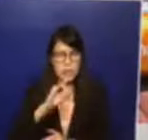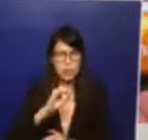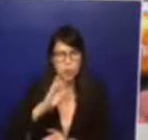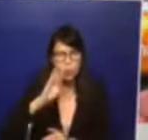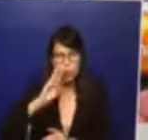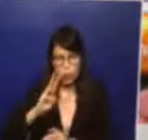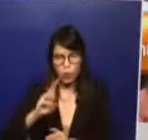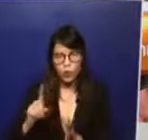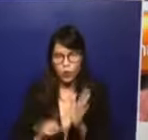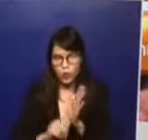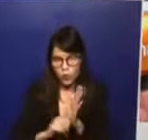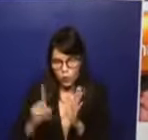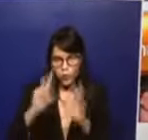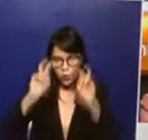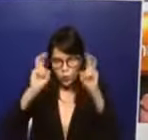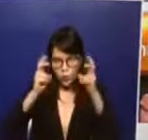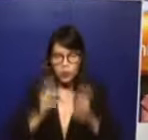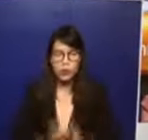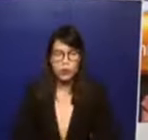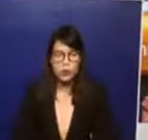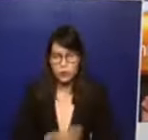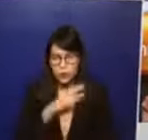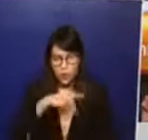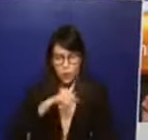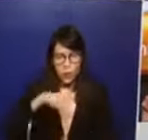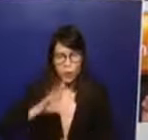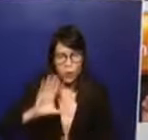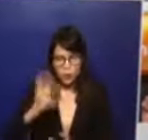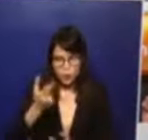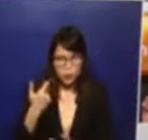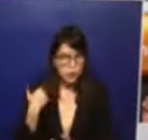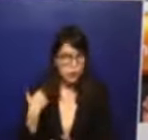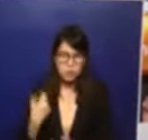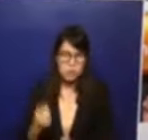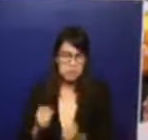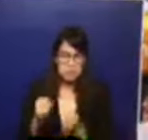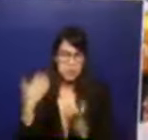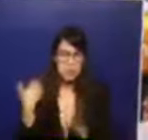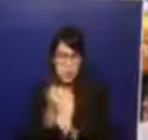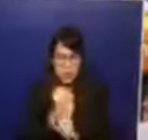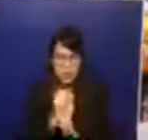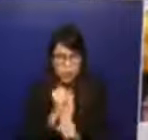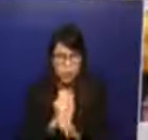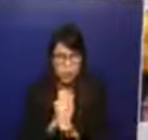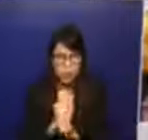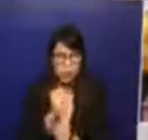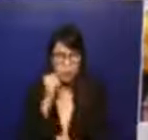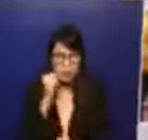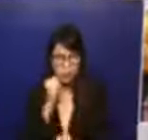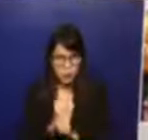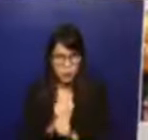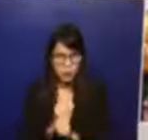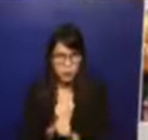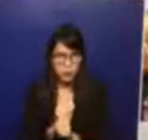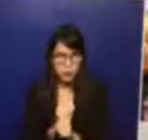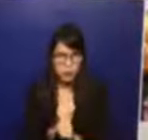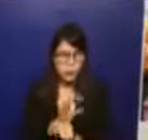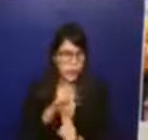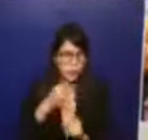ถ้าปปช.ยังแชร์เชือนไม่กล้าดำเนินคดีก็จะมีเดือนที่